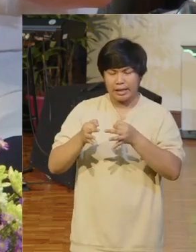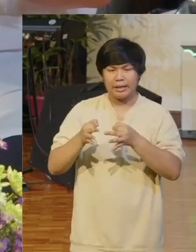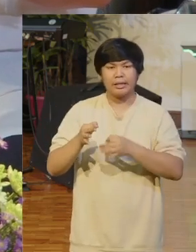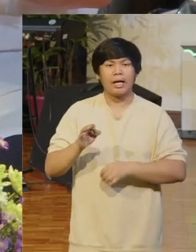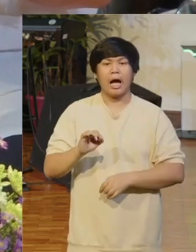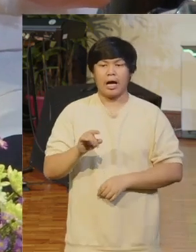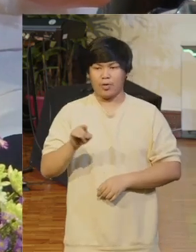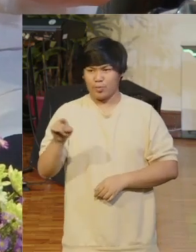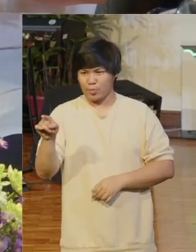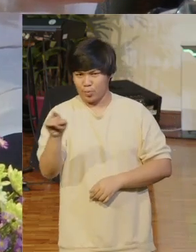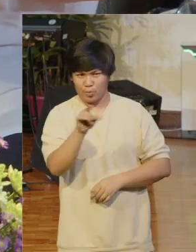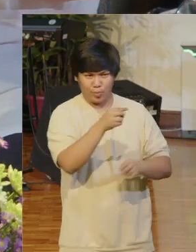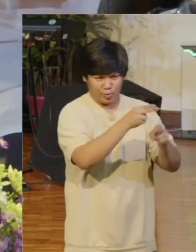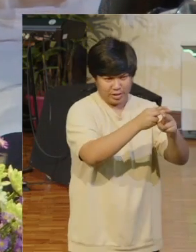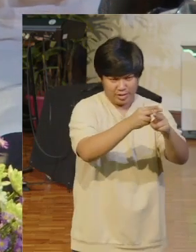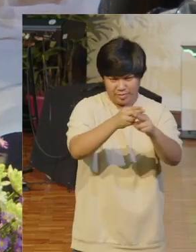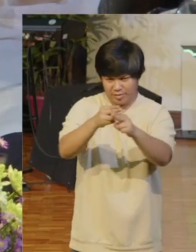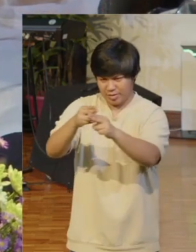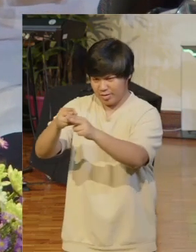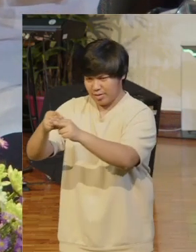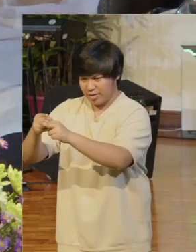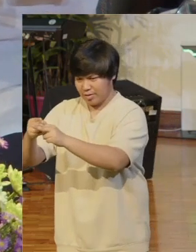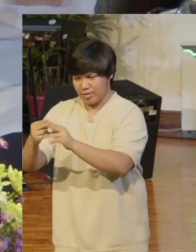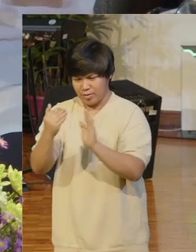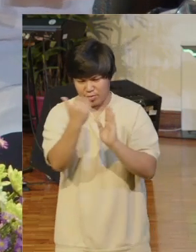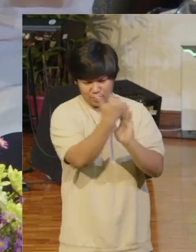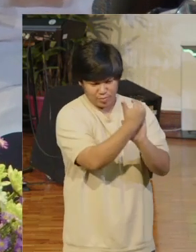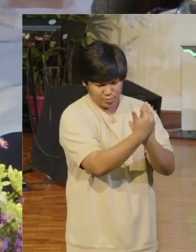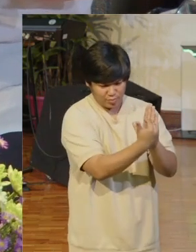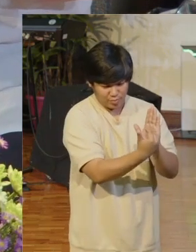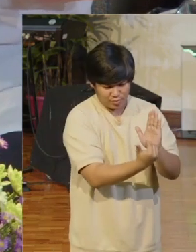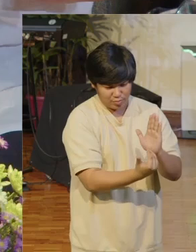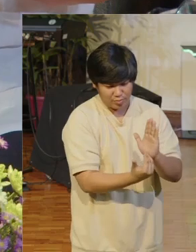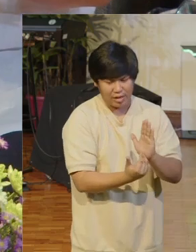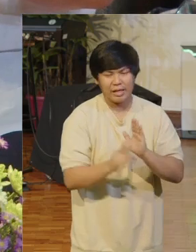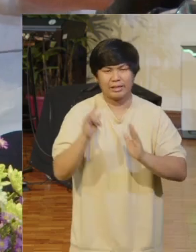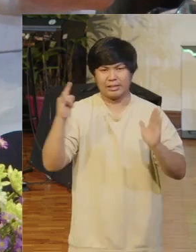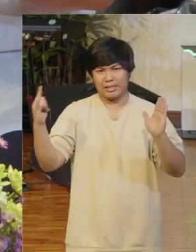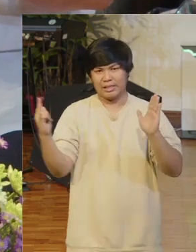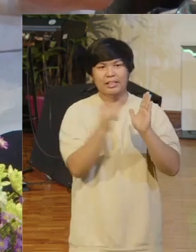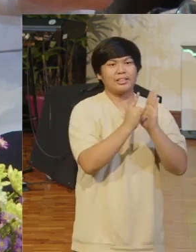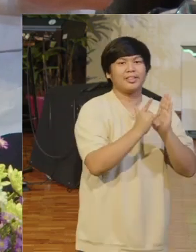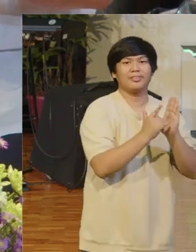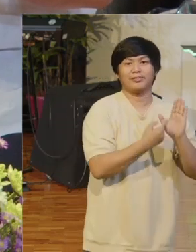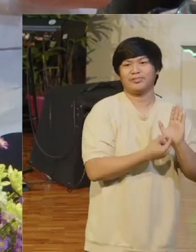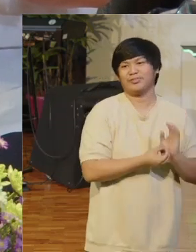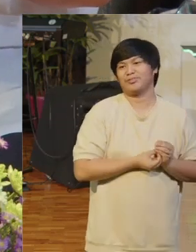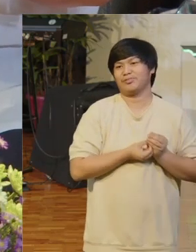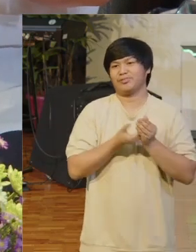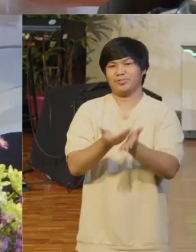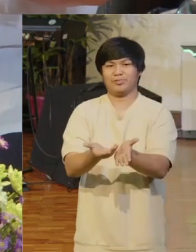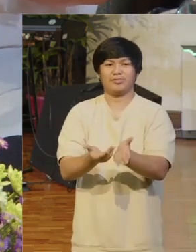the foundation of the world. Anong objective niya? That we should be holy and